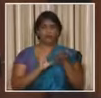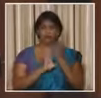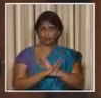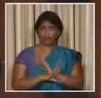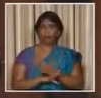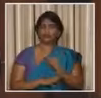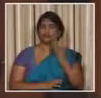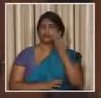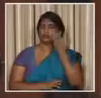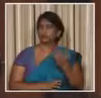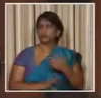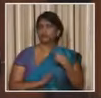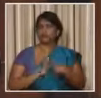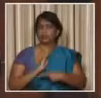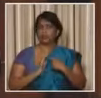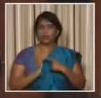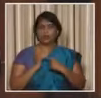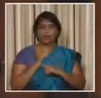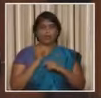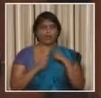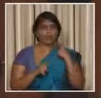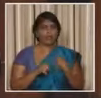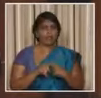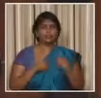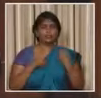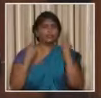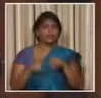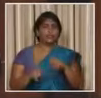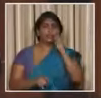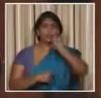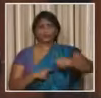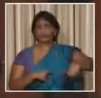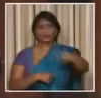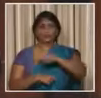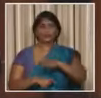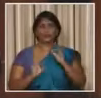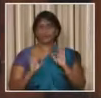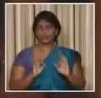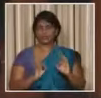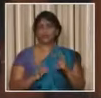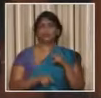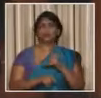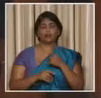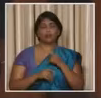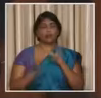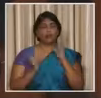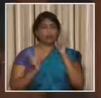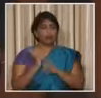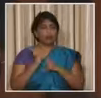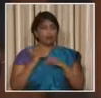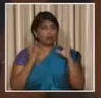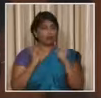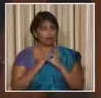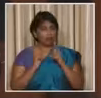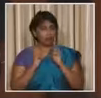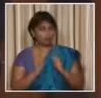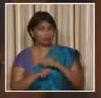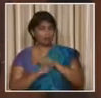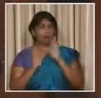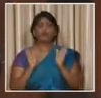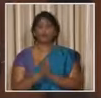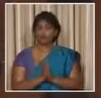புறாமை பகலுவத்தே வெண்ணே மே லங்காவை பது பட்டவண்ணே சாமானிய ஜனதாவோட பமனை மே கேமிங் ஒட்டு வெள்ளியும் சா சூது பது சன்சோதனை